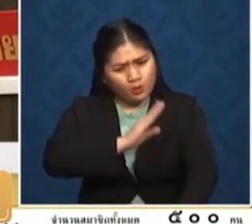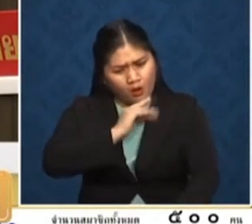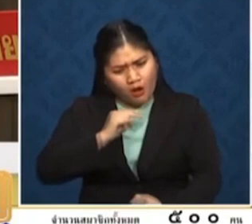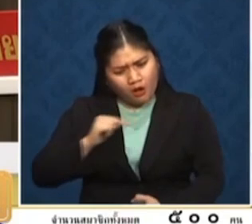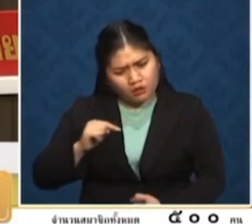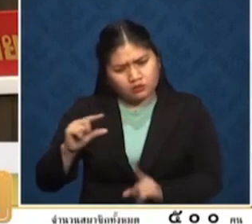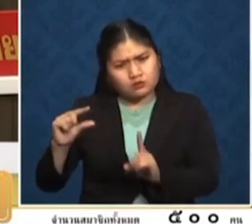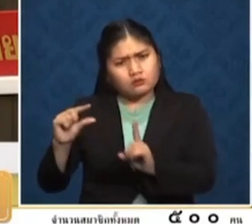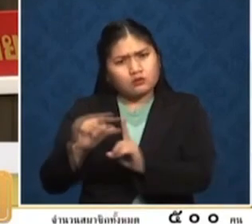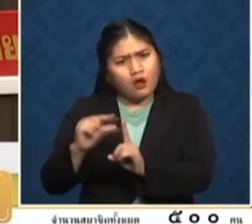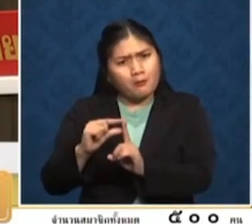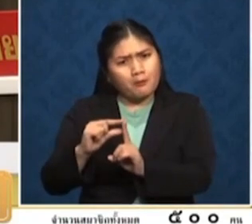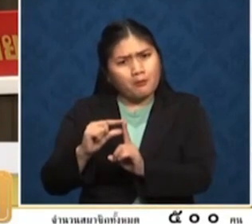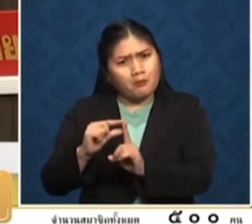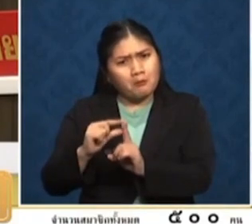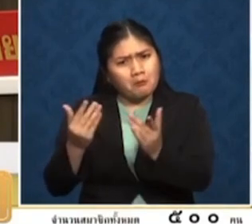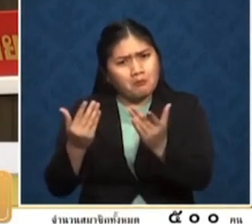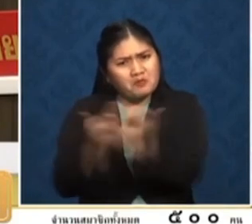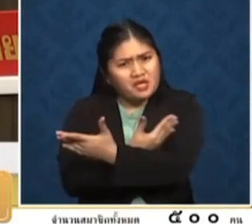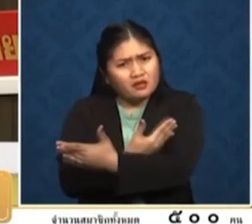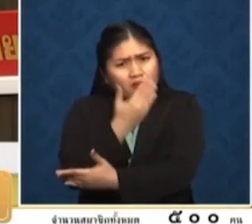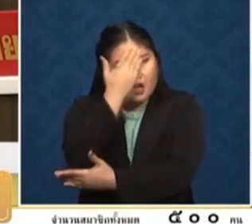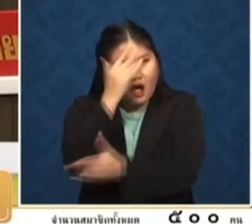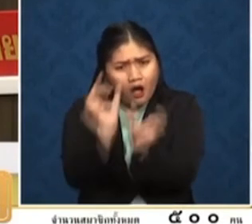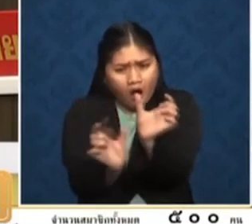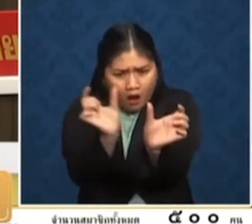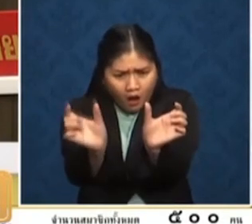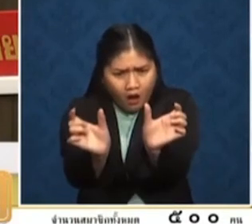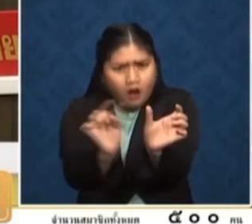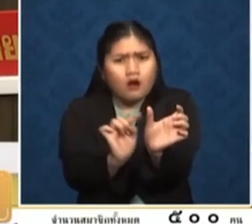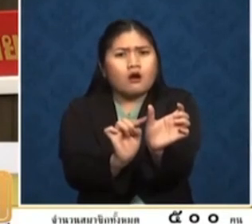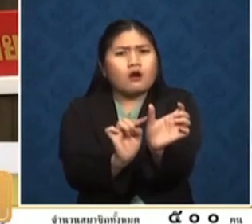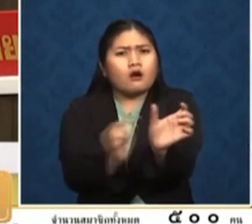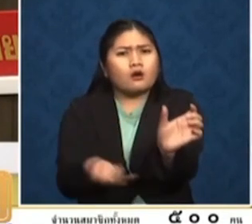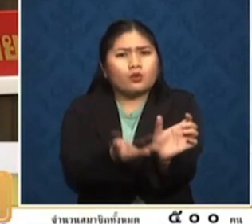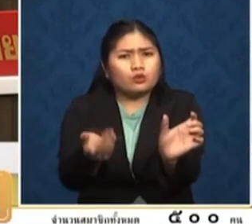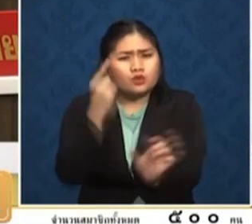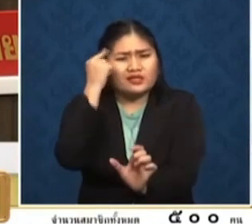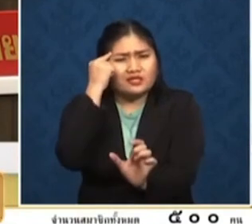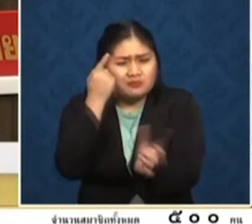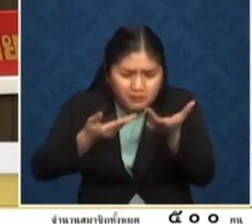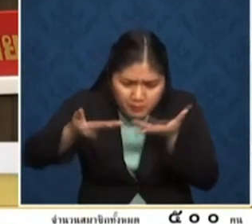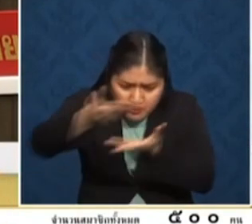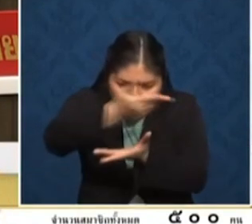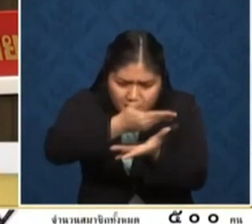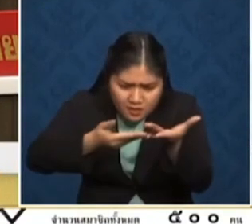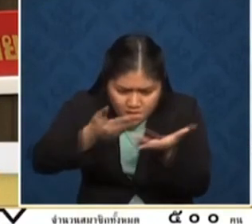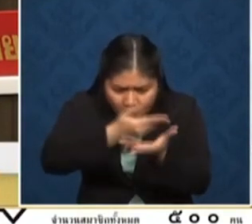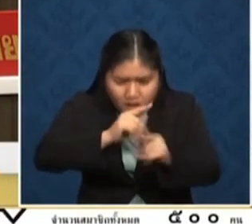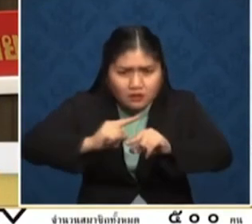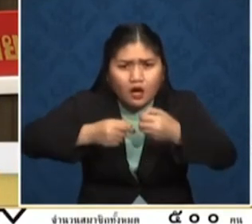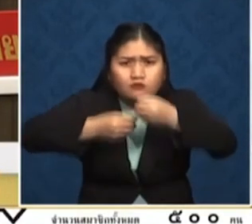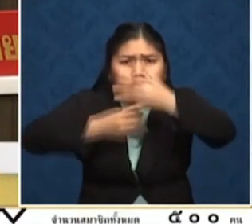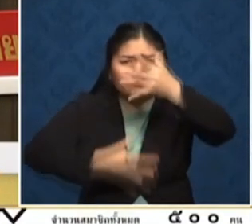การเปลี่ยนคำนำหน้านามเนี่ยผมเห็นว่าเป็นเรื่องที่ที่เราต้องพิจารณารับฟังให้ครบถ้วนรอบด้าน